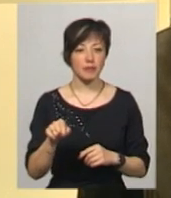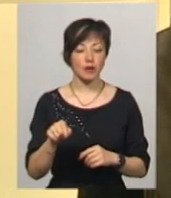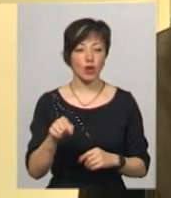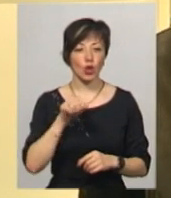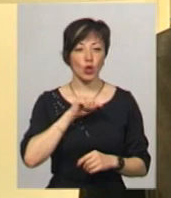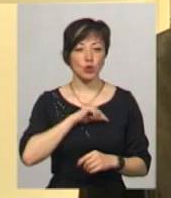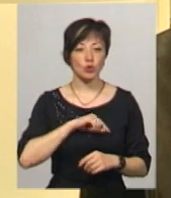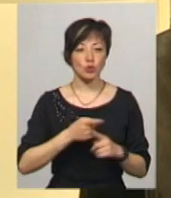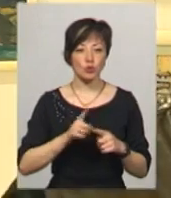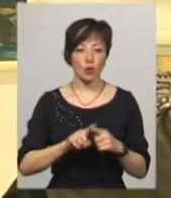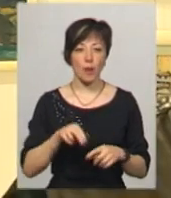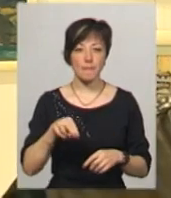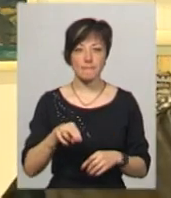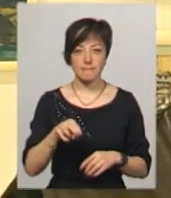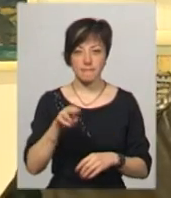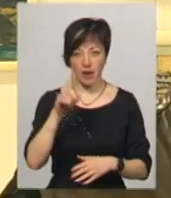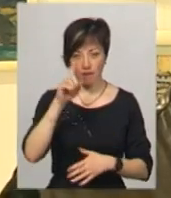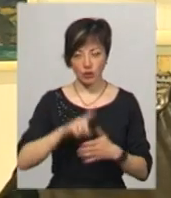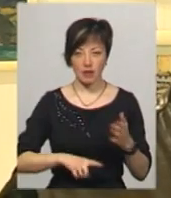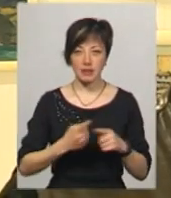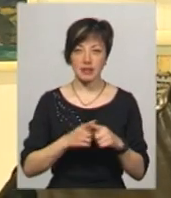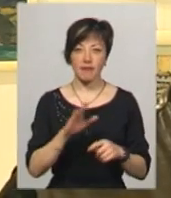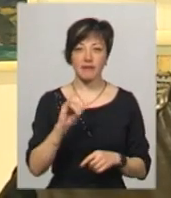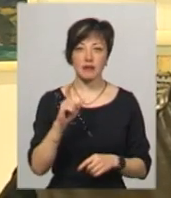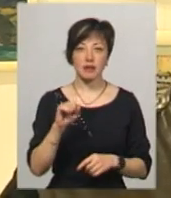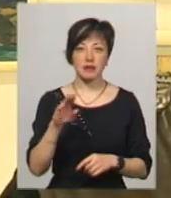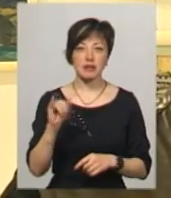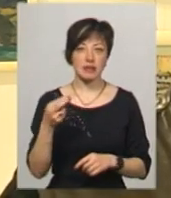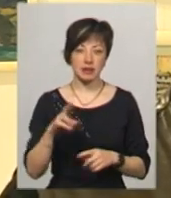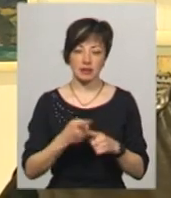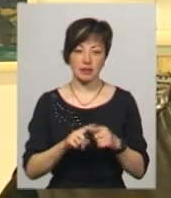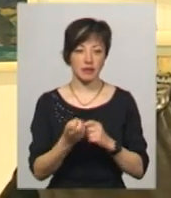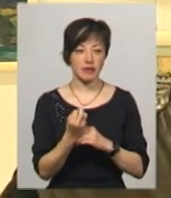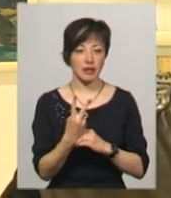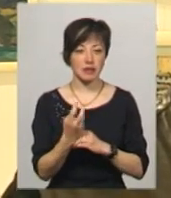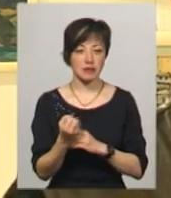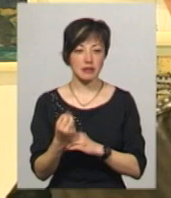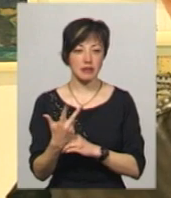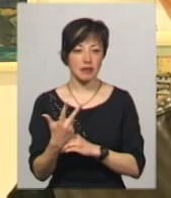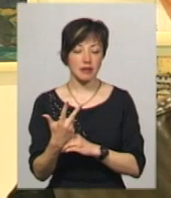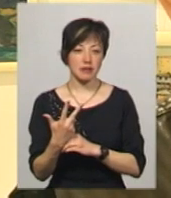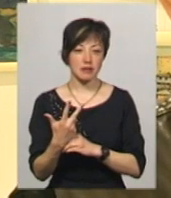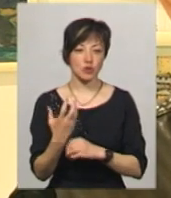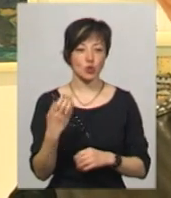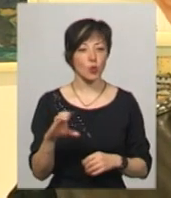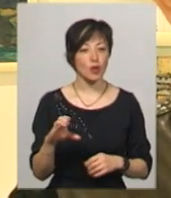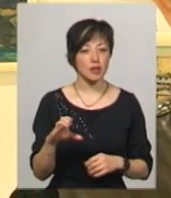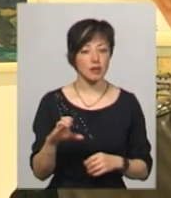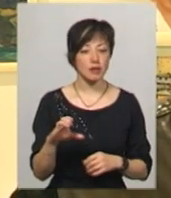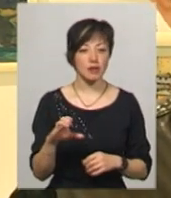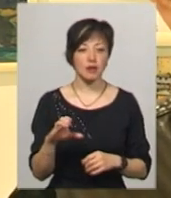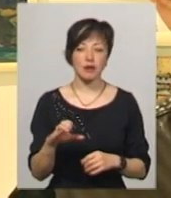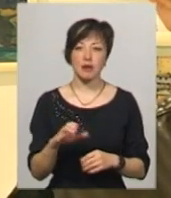там дух оцього православ'я. Це Візантія, це 12-13 століття.